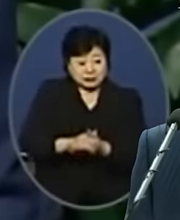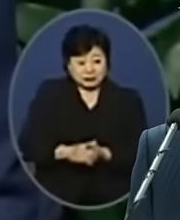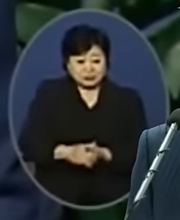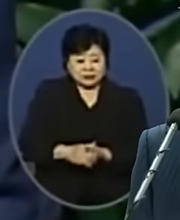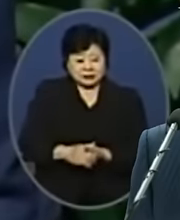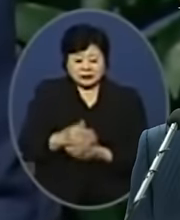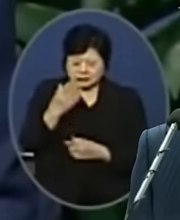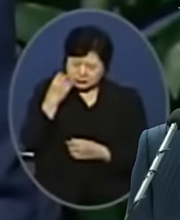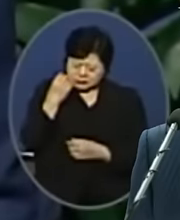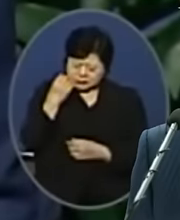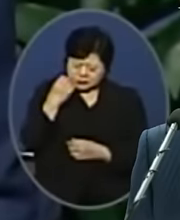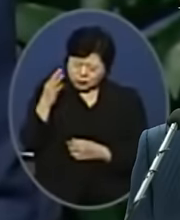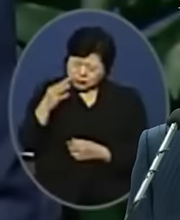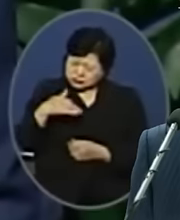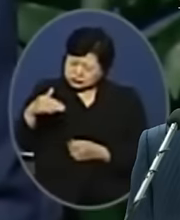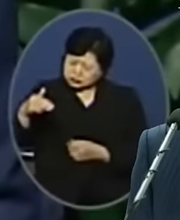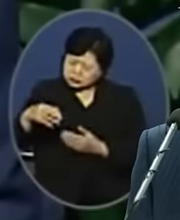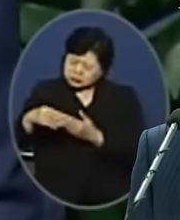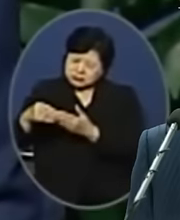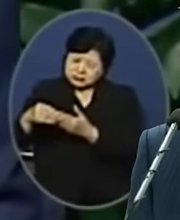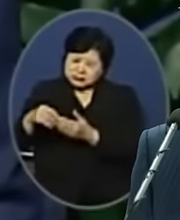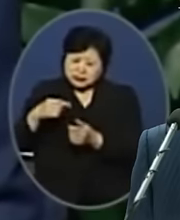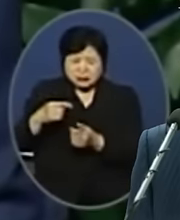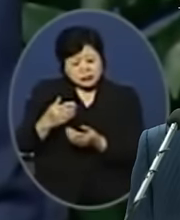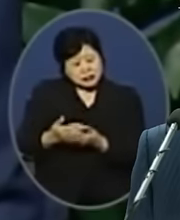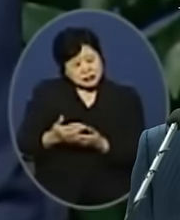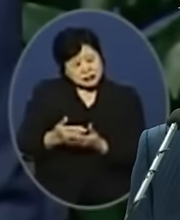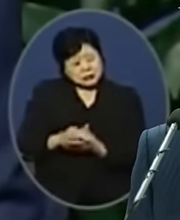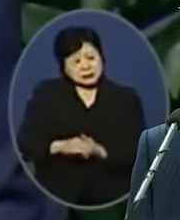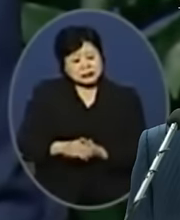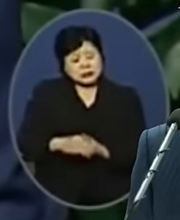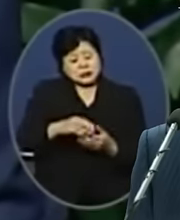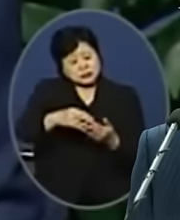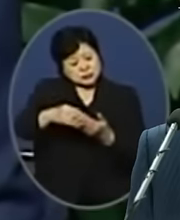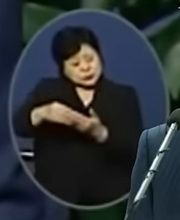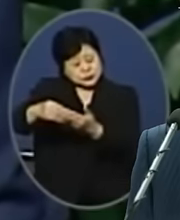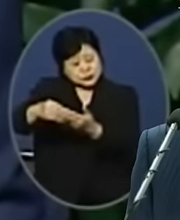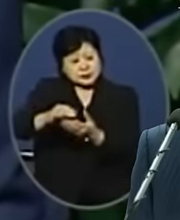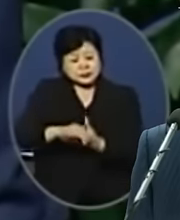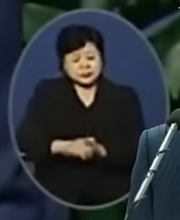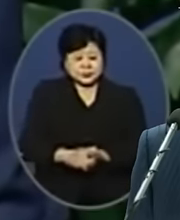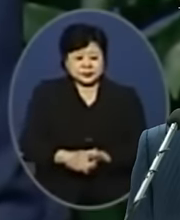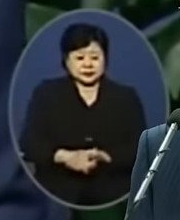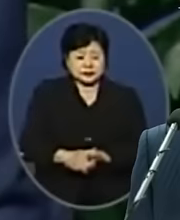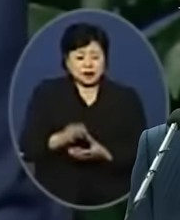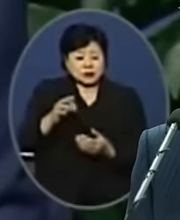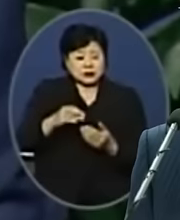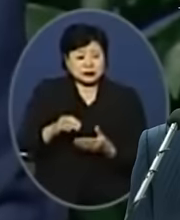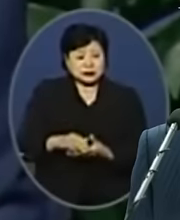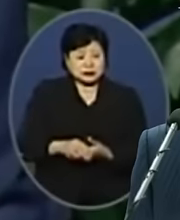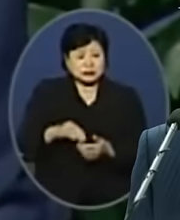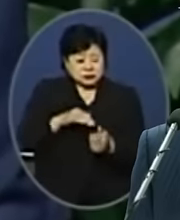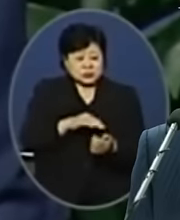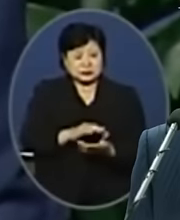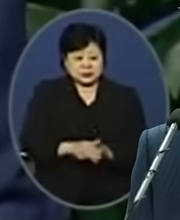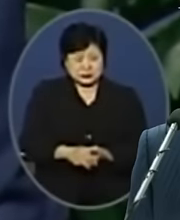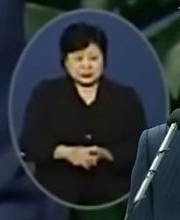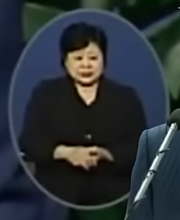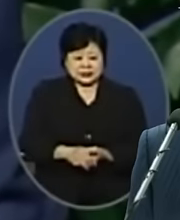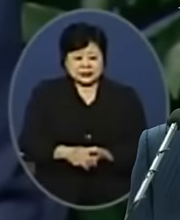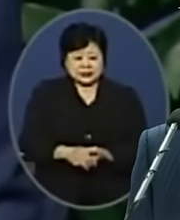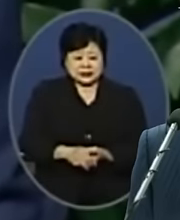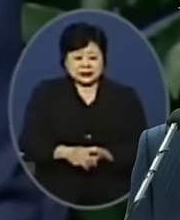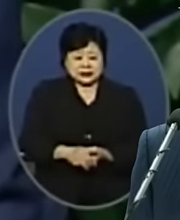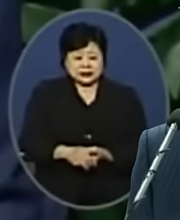별난 놈 다 있네. 화장실 가지 안내를 하더니 안내를 하고 화장실에 가니까 날 콕 찌르니